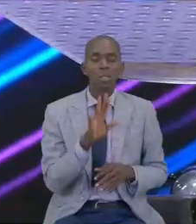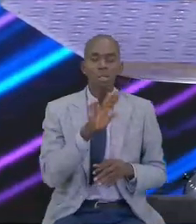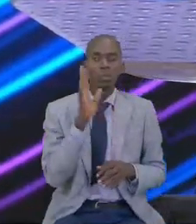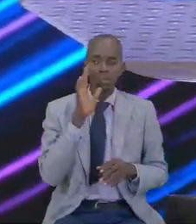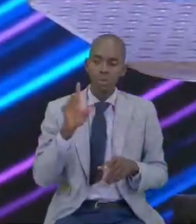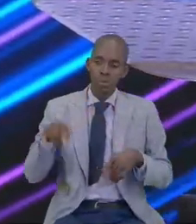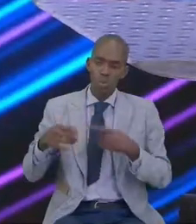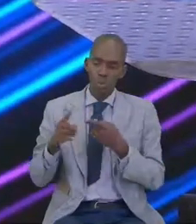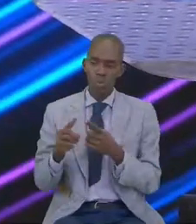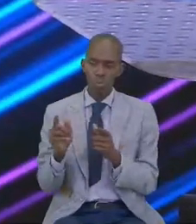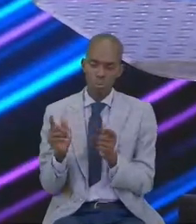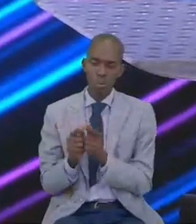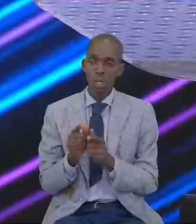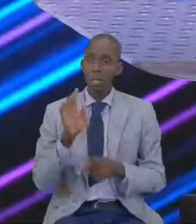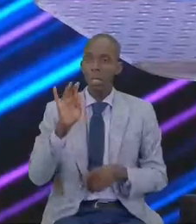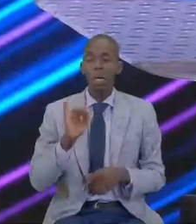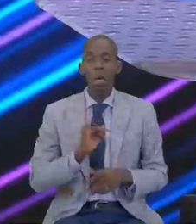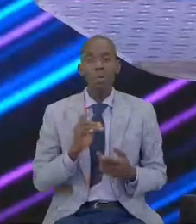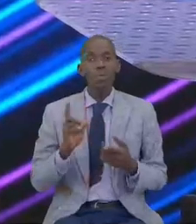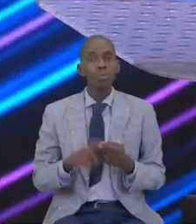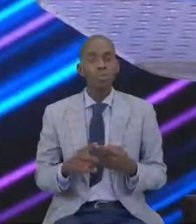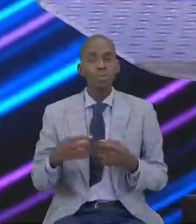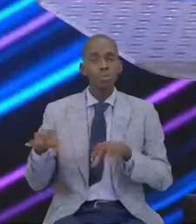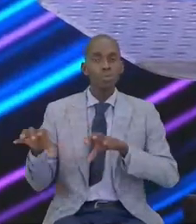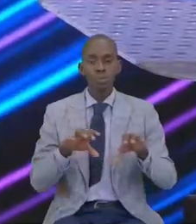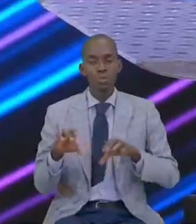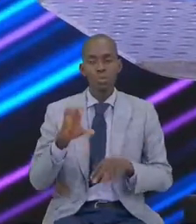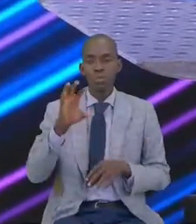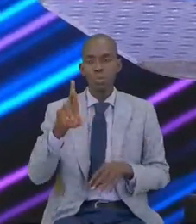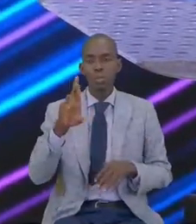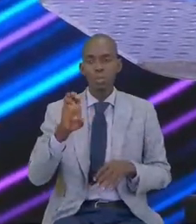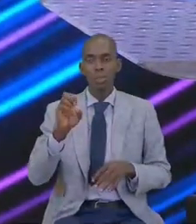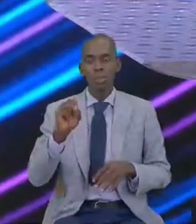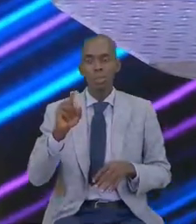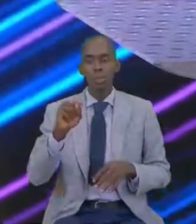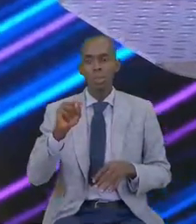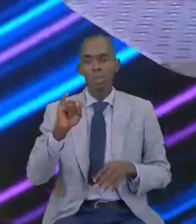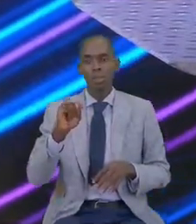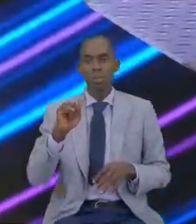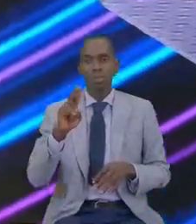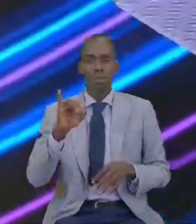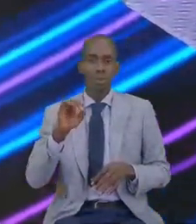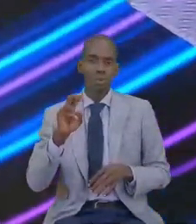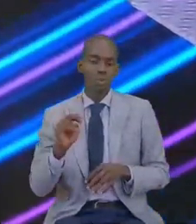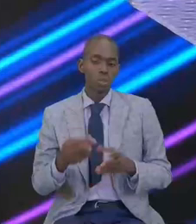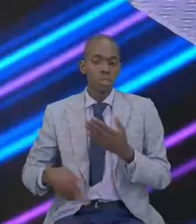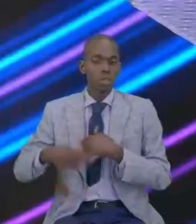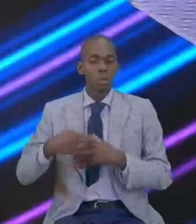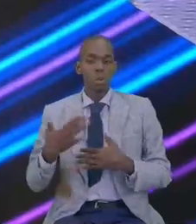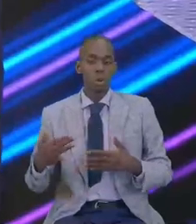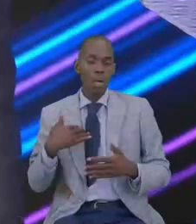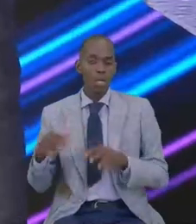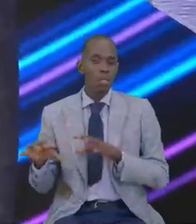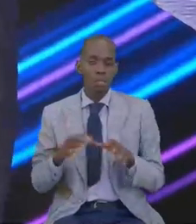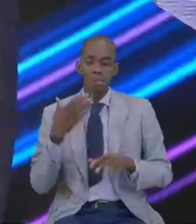faire la restitution. Je veux vraiment corriger ce qui ne va pas dans ma vie. Parce que j'étais dans ce service